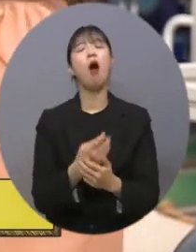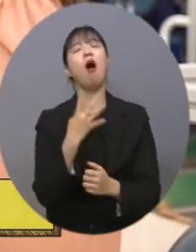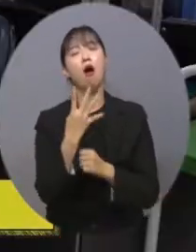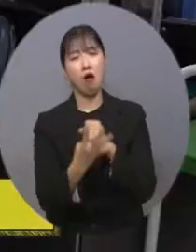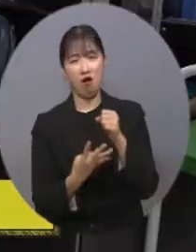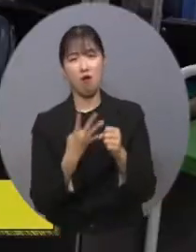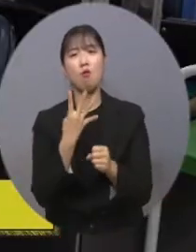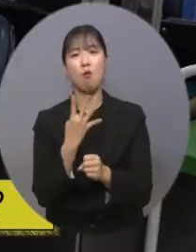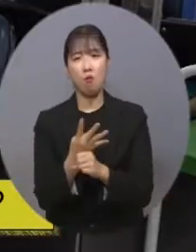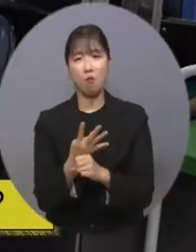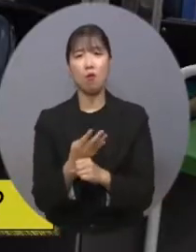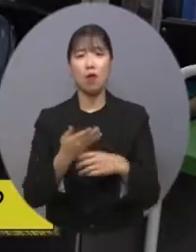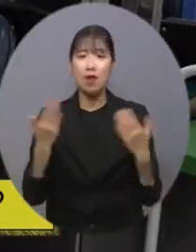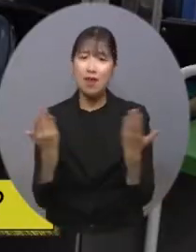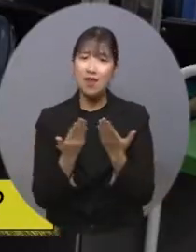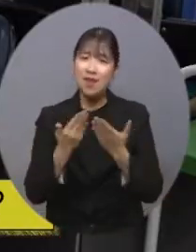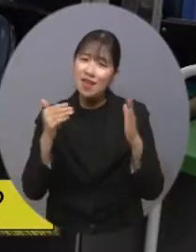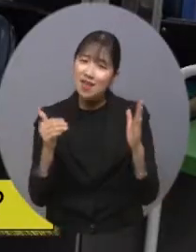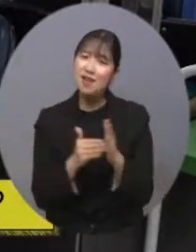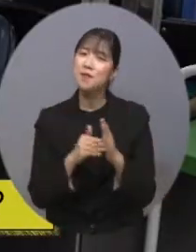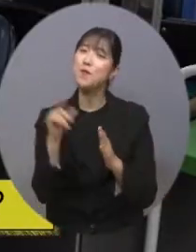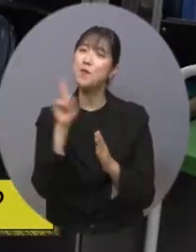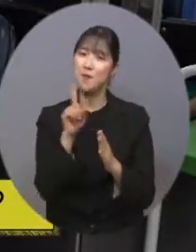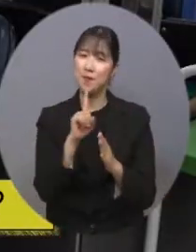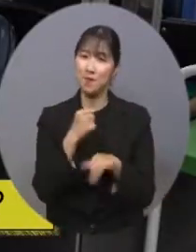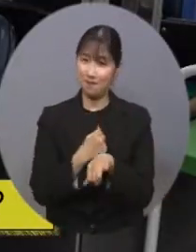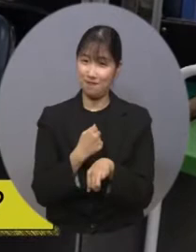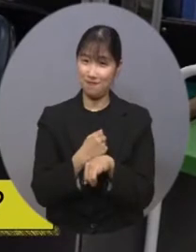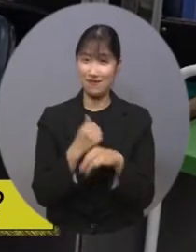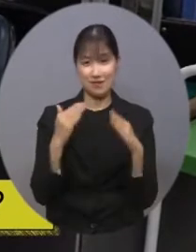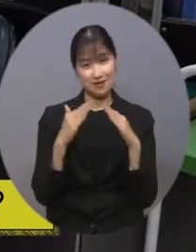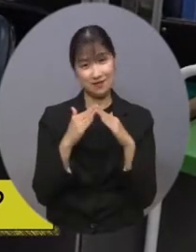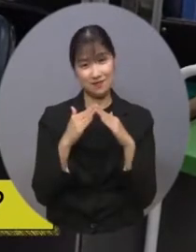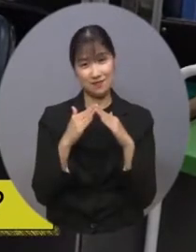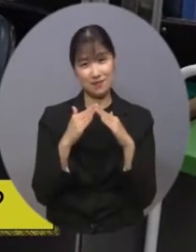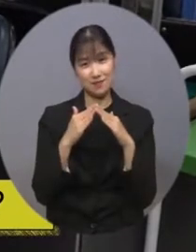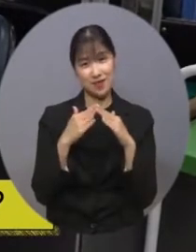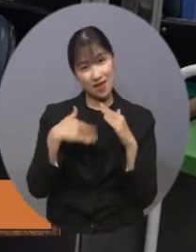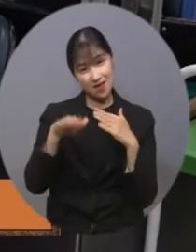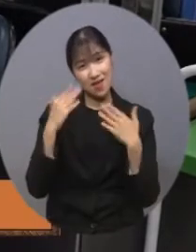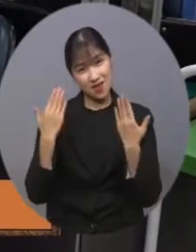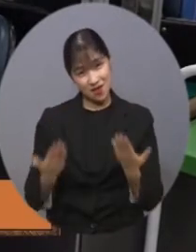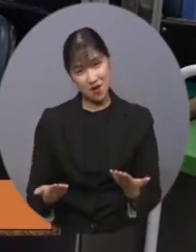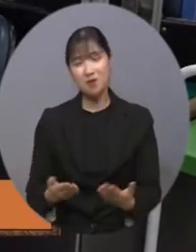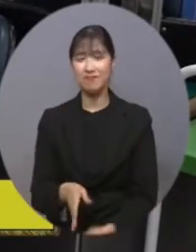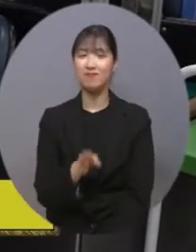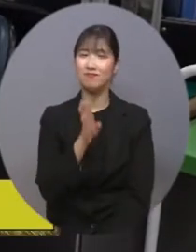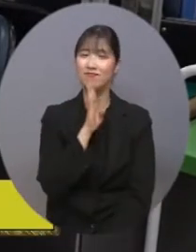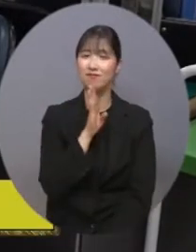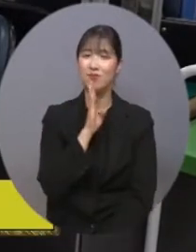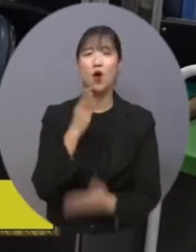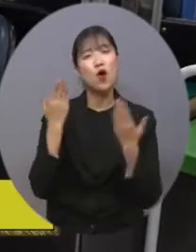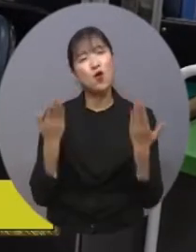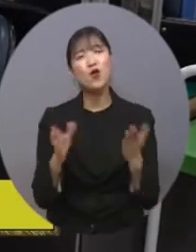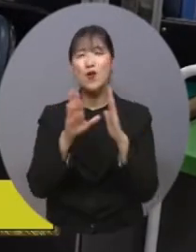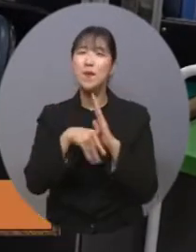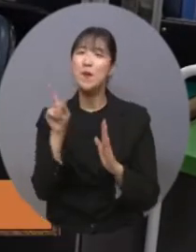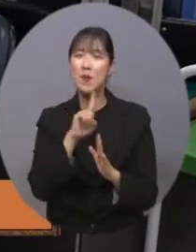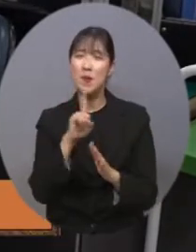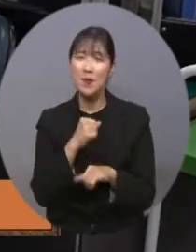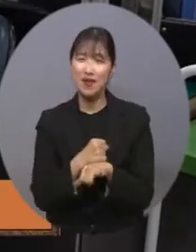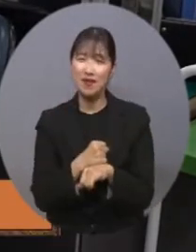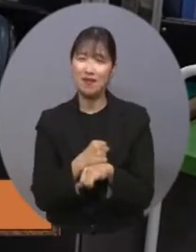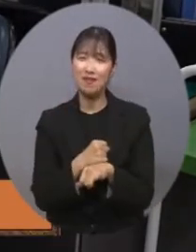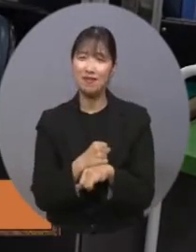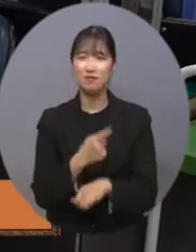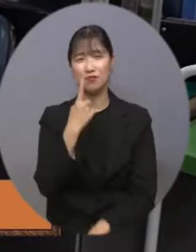되셨어요? 그러면 일 끝나시고는 혹시 어떤 일 하세요? 집에서? 쉬시나요? 네. 쉬실 때 어떻게 쉬세요?